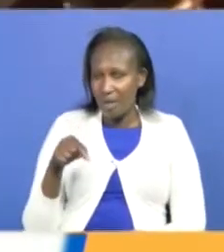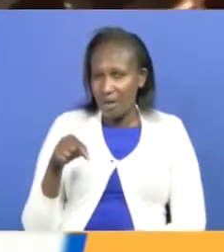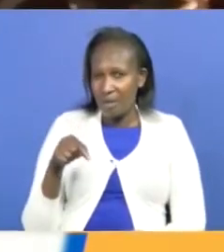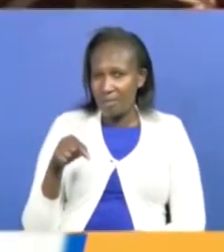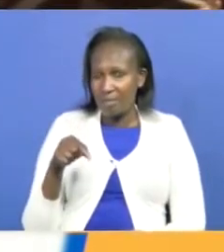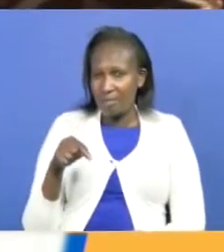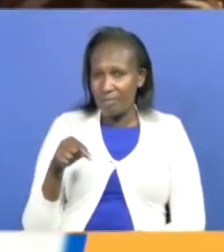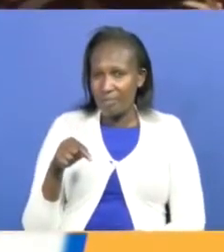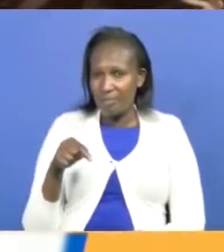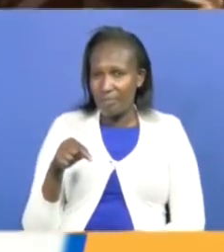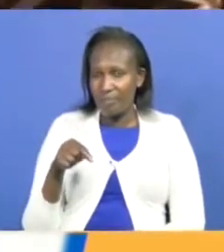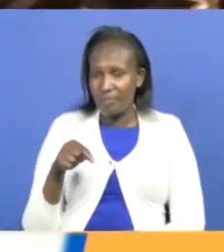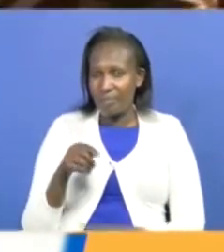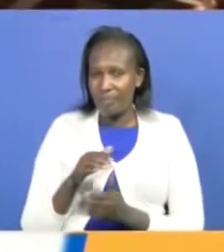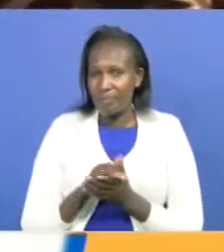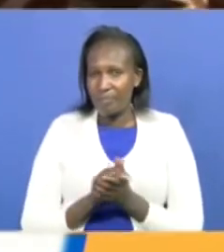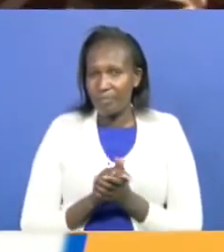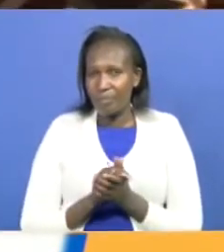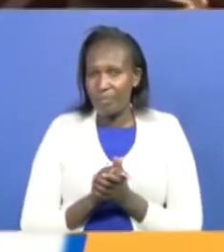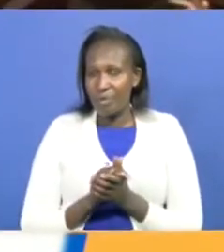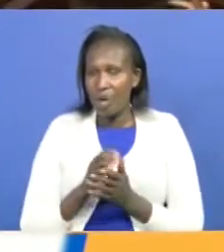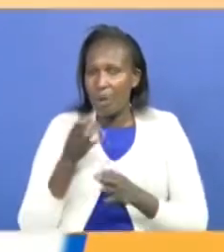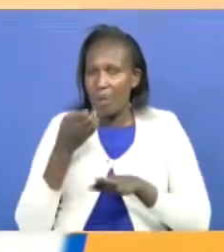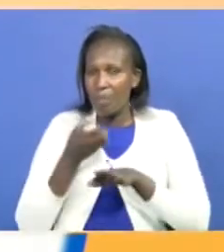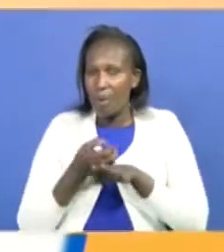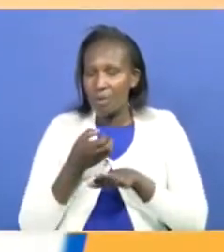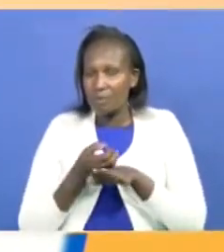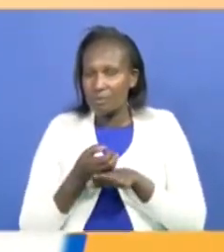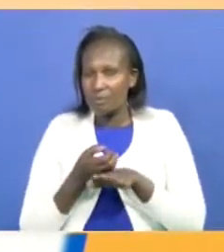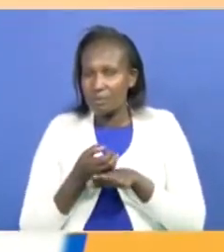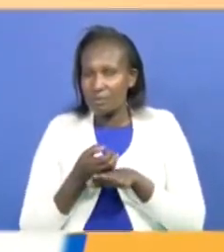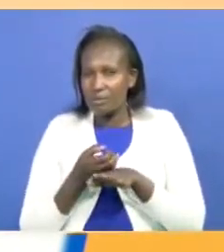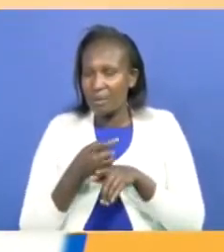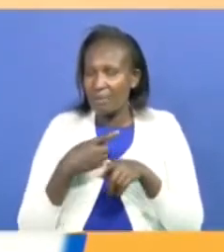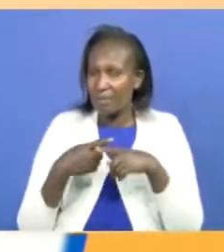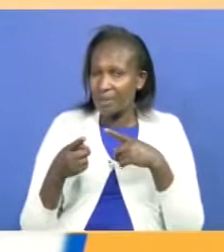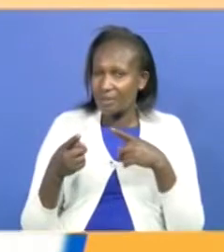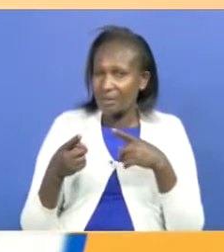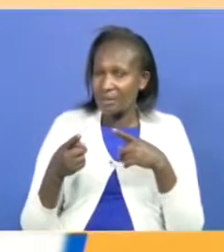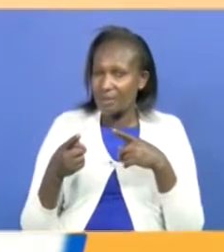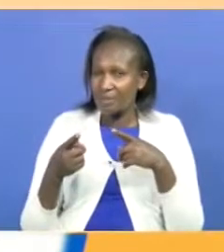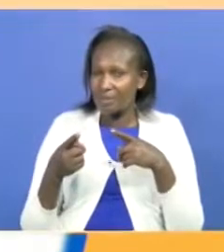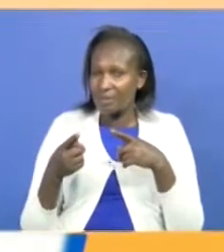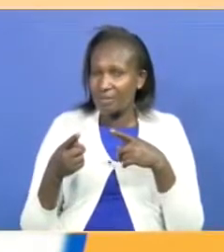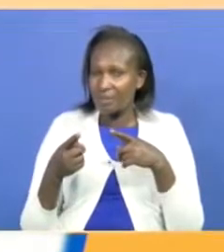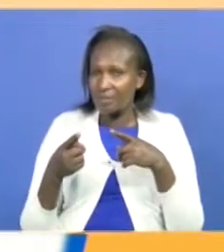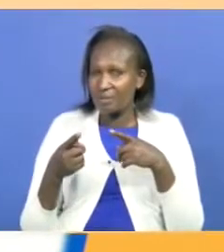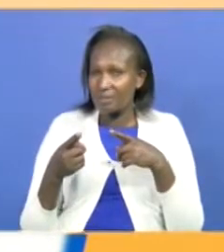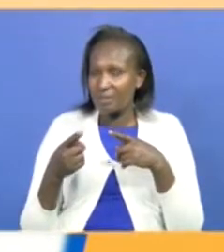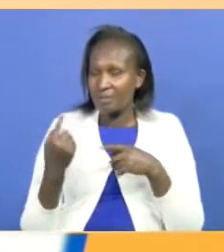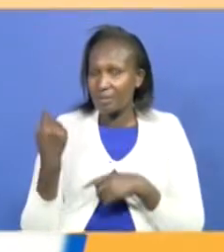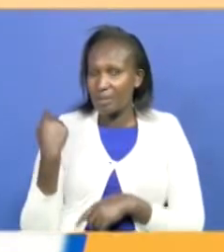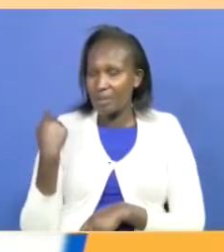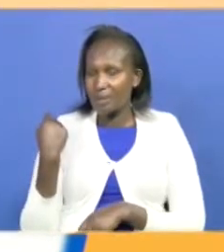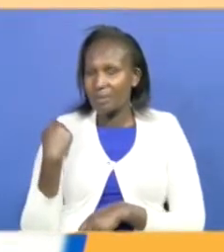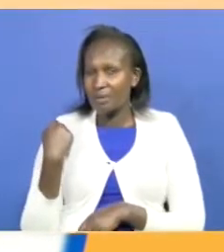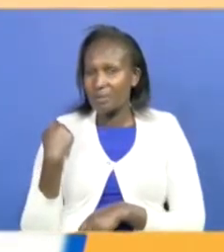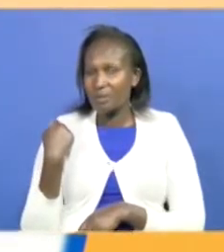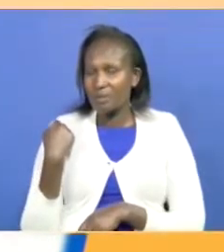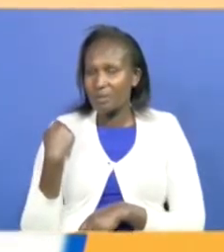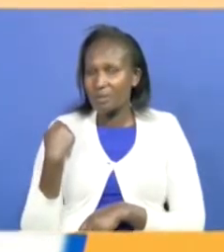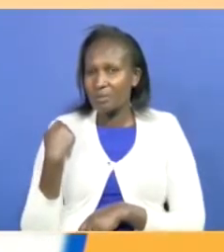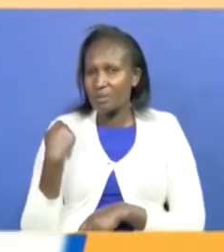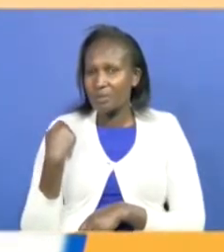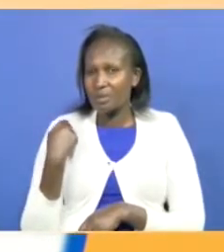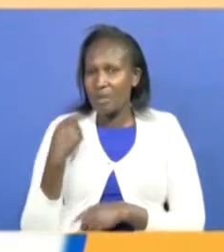need bone fixation, but currently it is